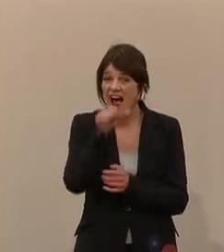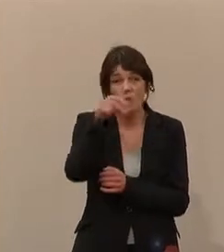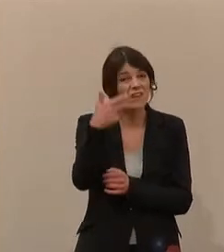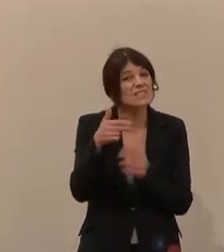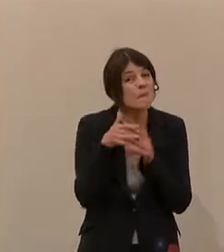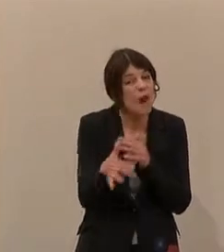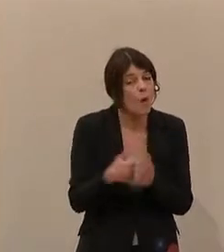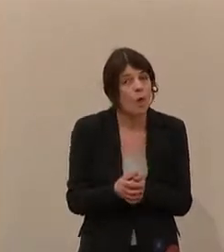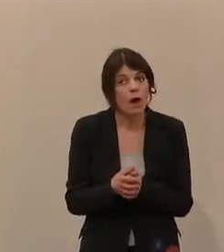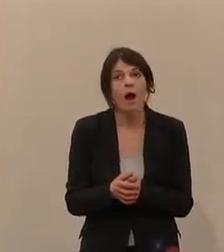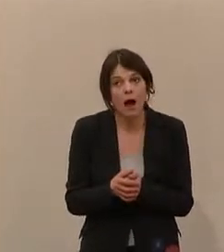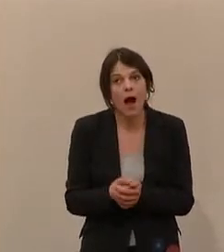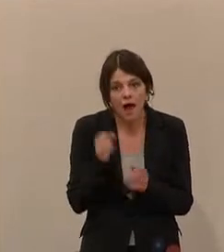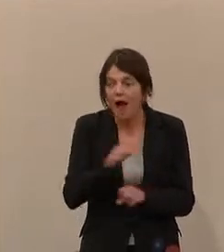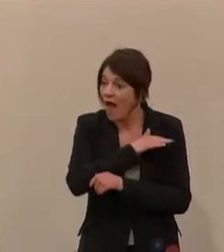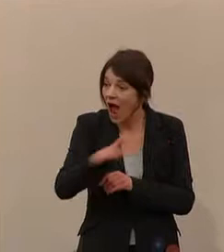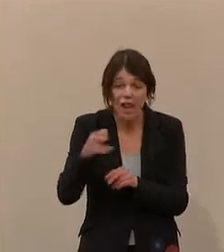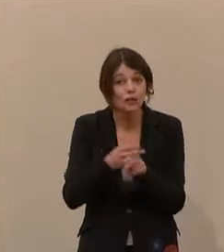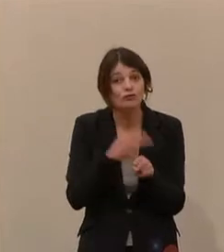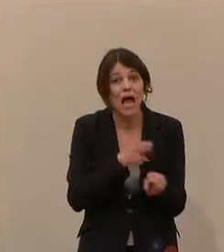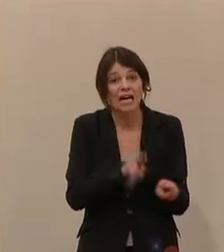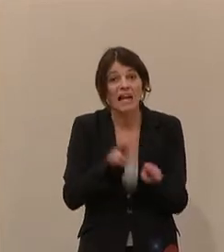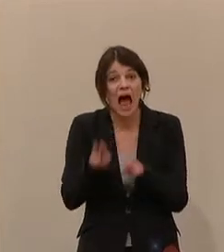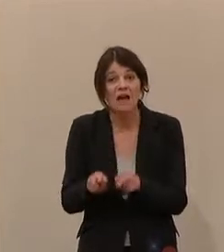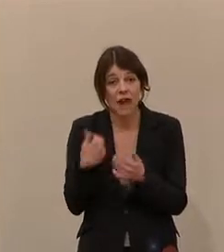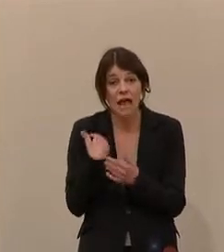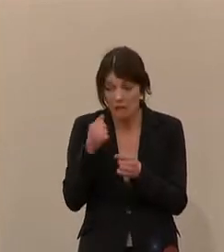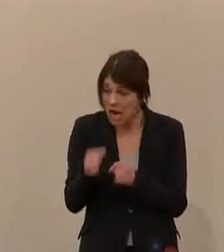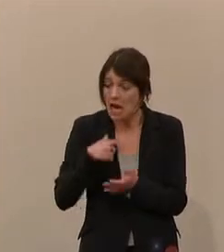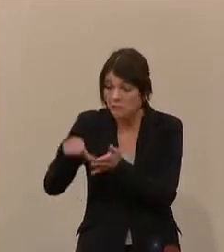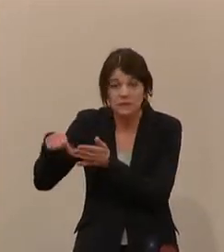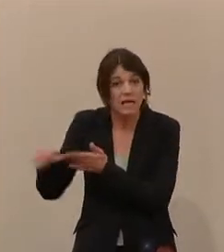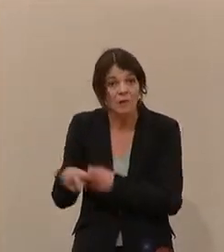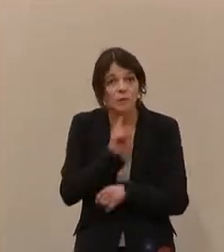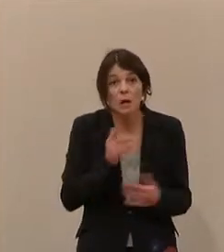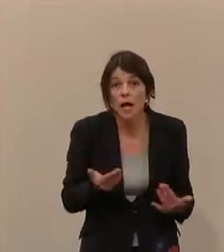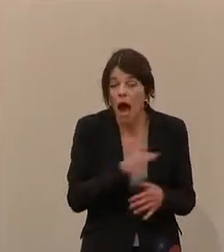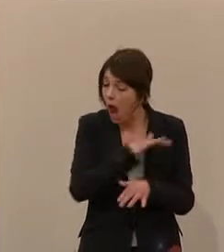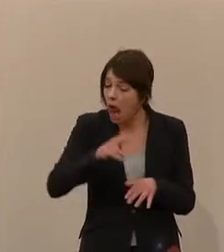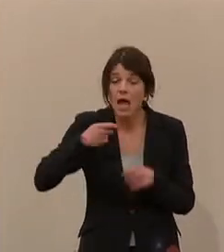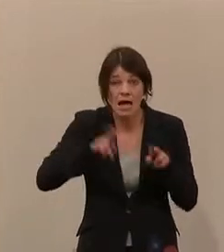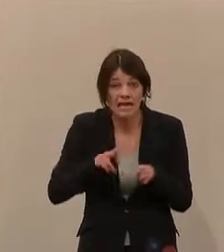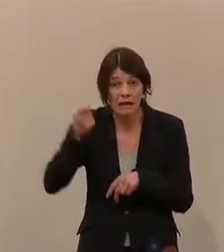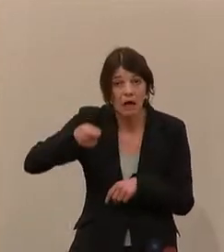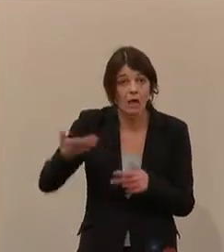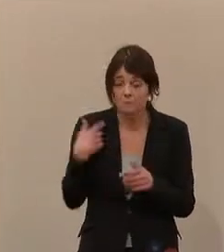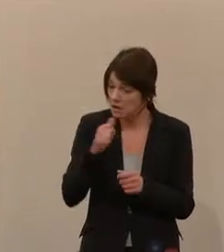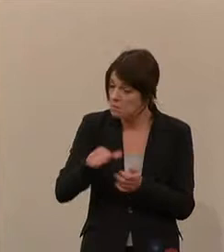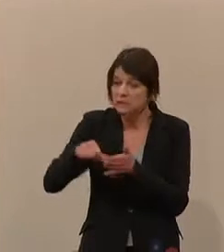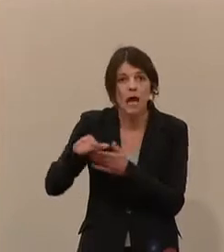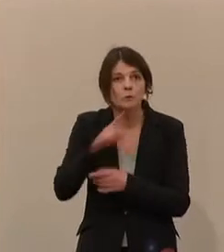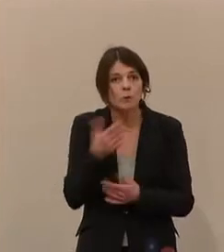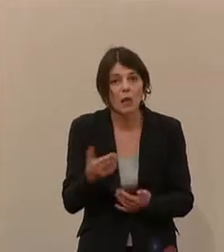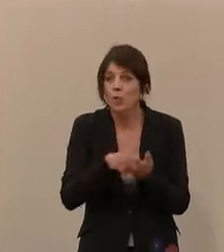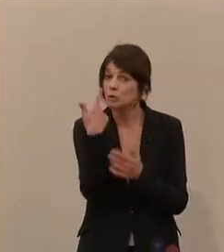31 Millionen, da könnte man alle Staatsanwälte bedienen, die nicht zu wenig sind, da könnte man alle Richter bedienen, die zu wenig sind, und dann sollen nur